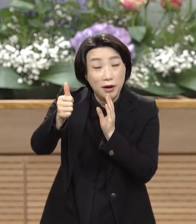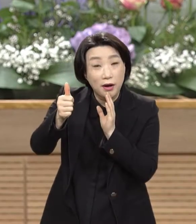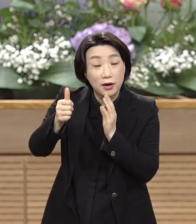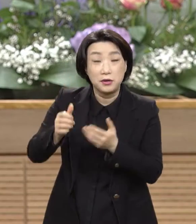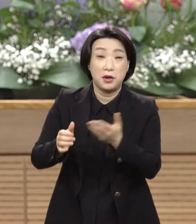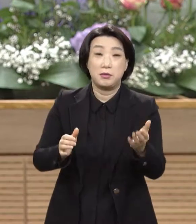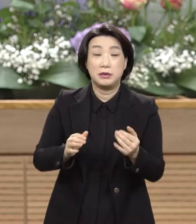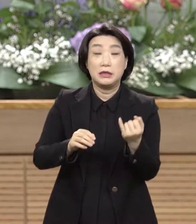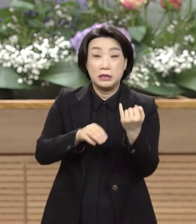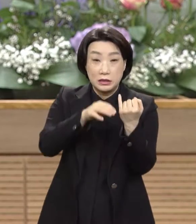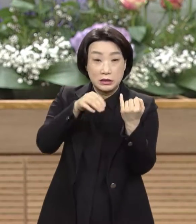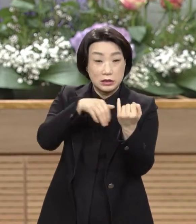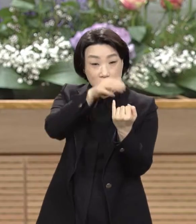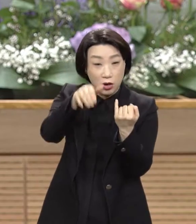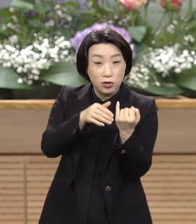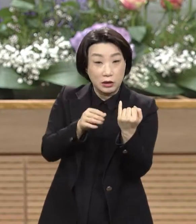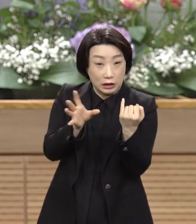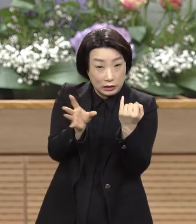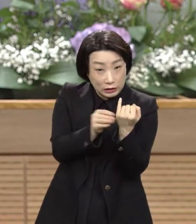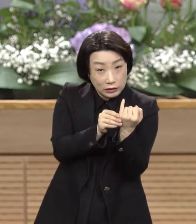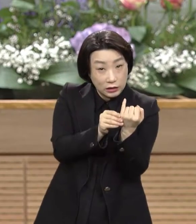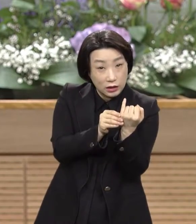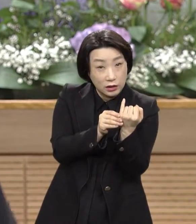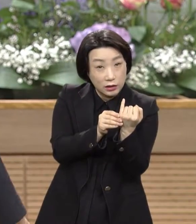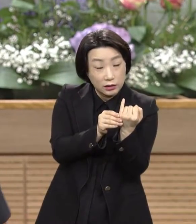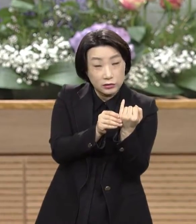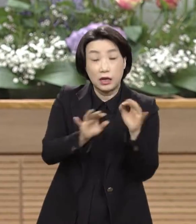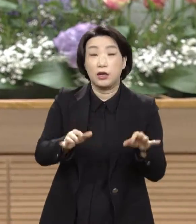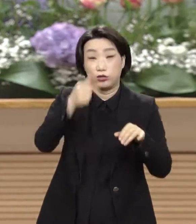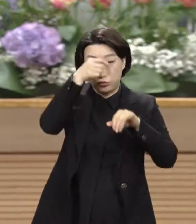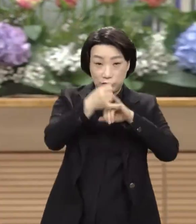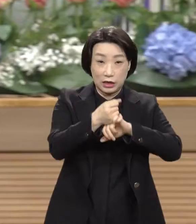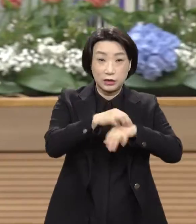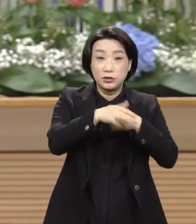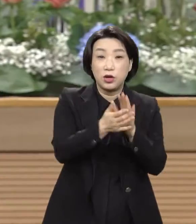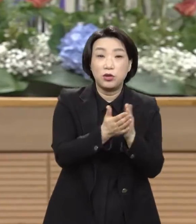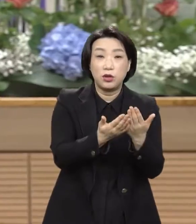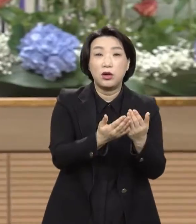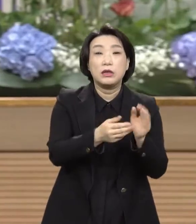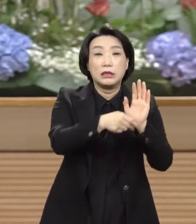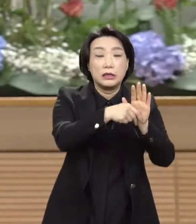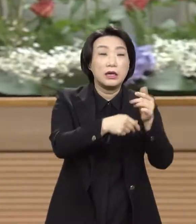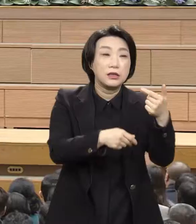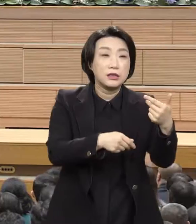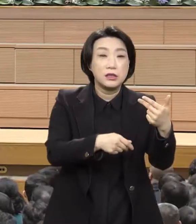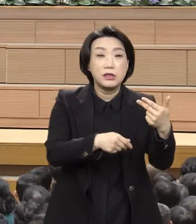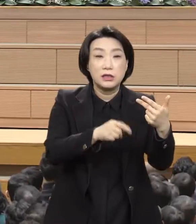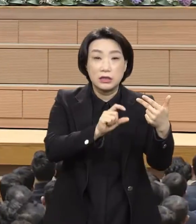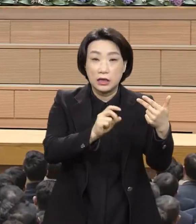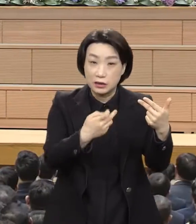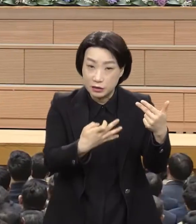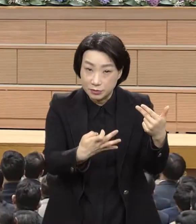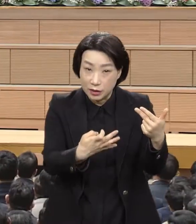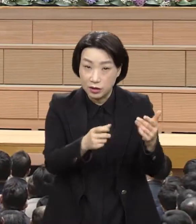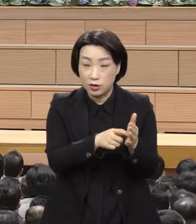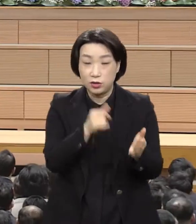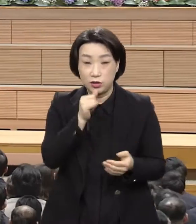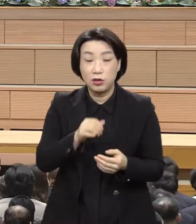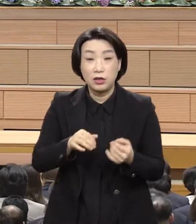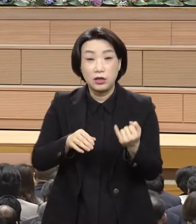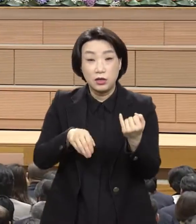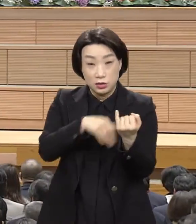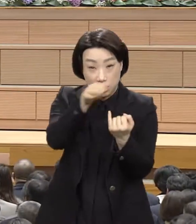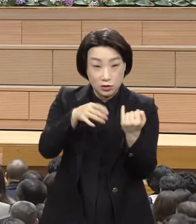그래서 처녀에게 잉태했다. 그래서 구약성이 이사야서 7장 14절에는